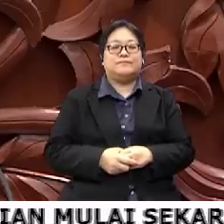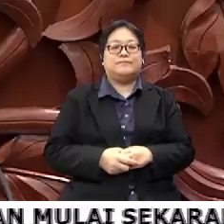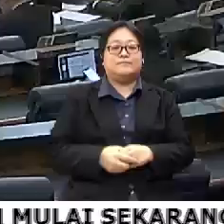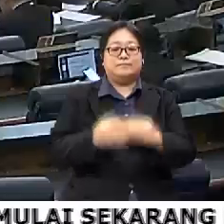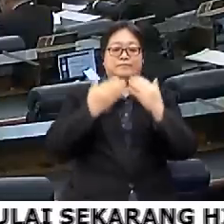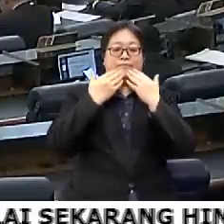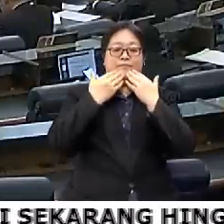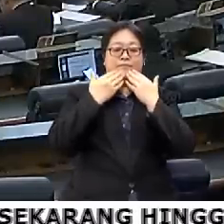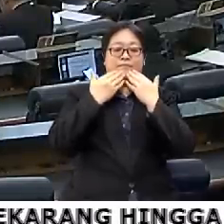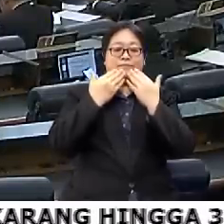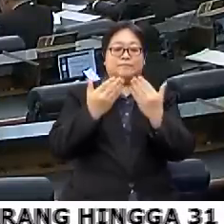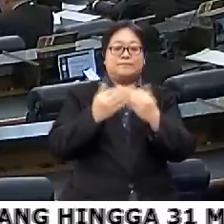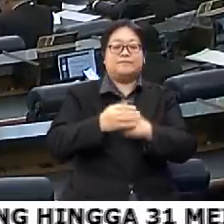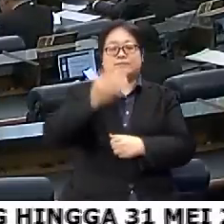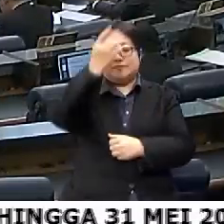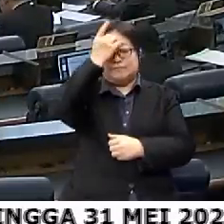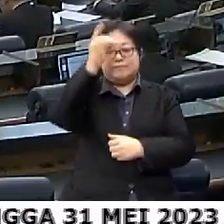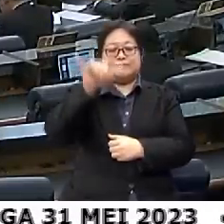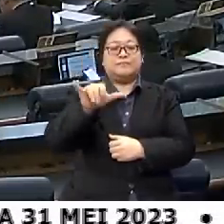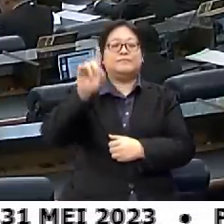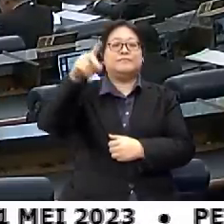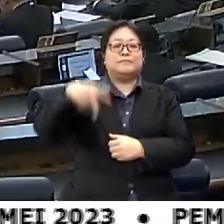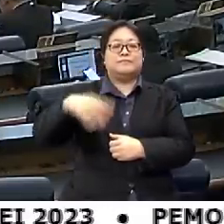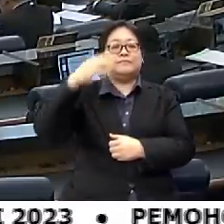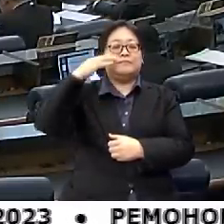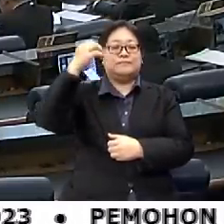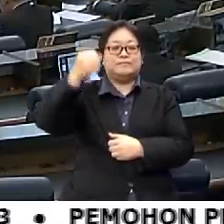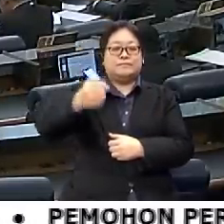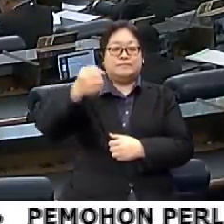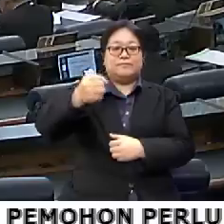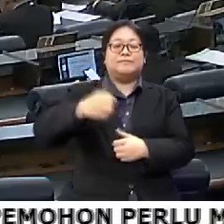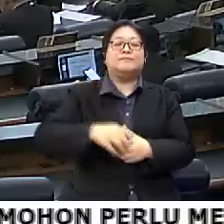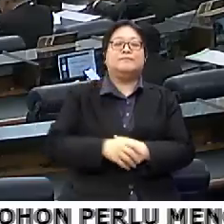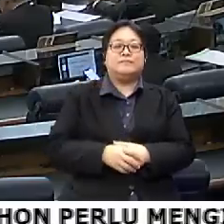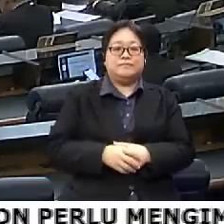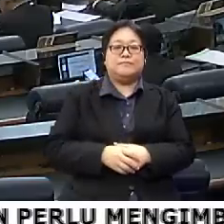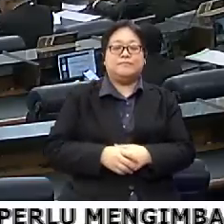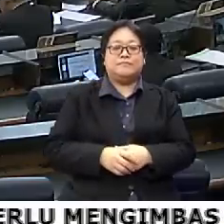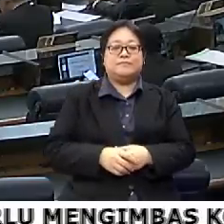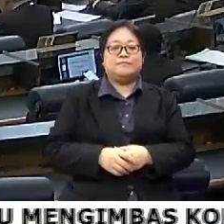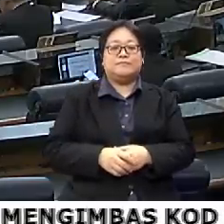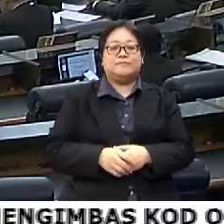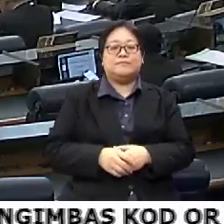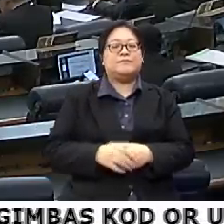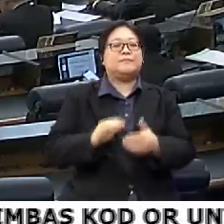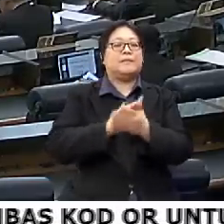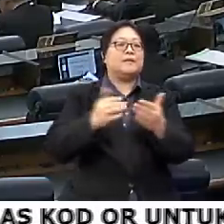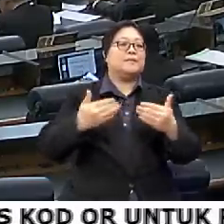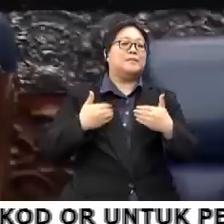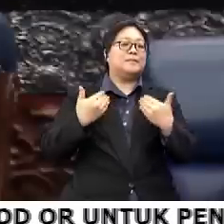Terima kasih, Datuk Yang Ketua. Assalamualaikum warahmatullahi wabarakatuh. Salam